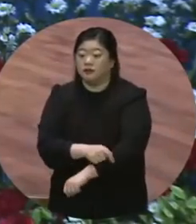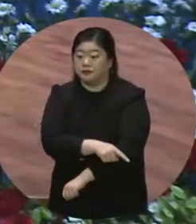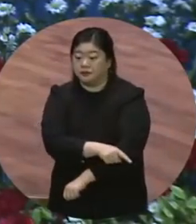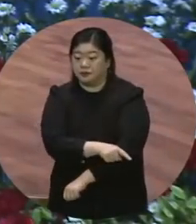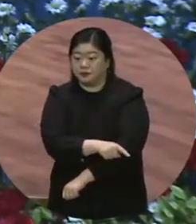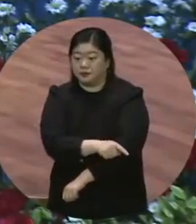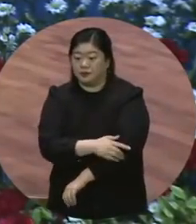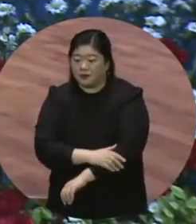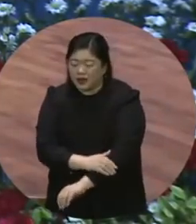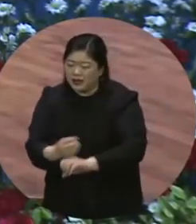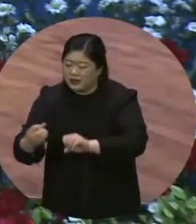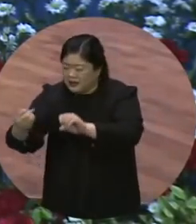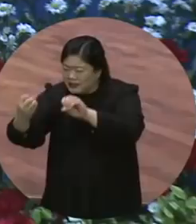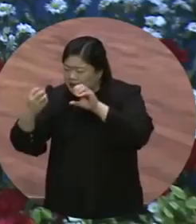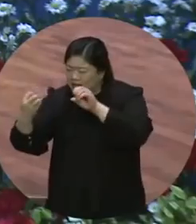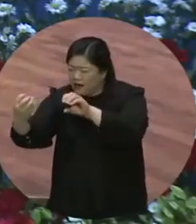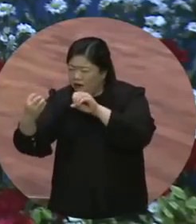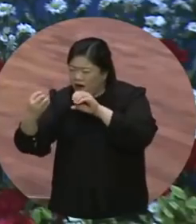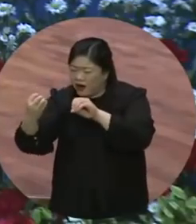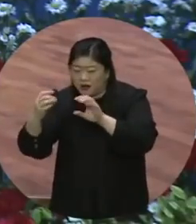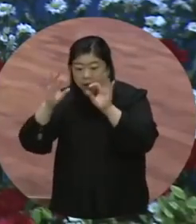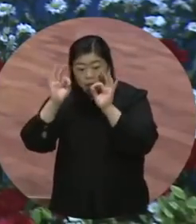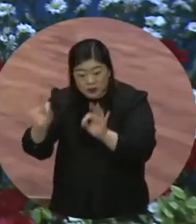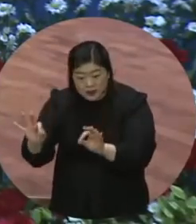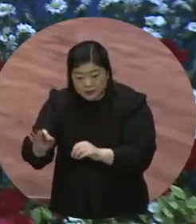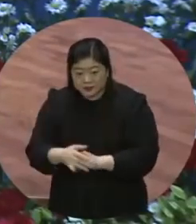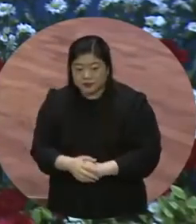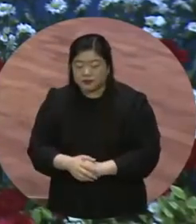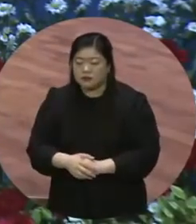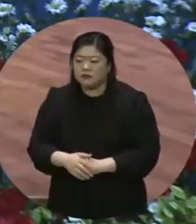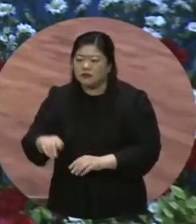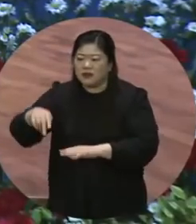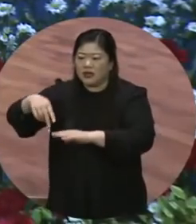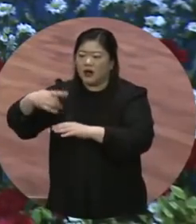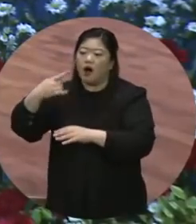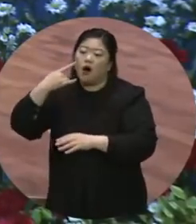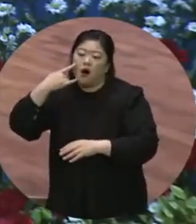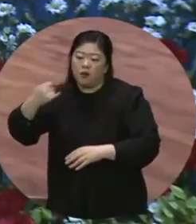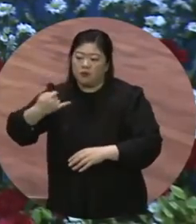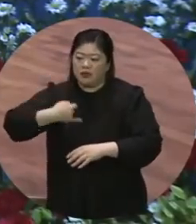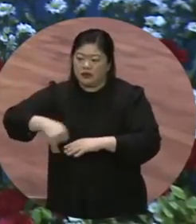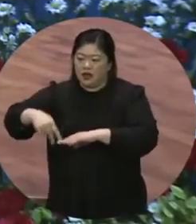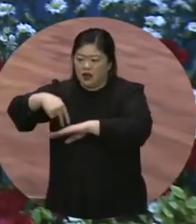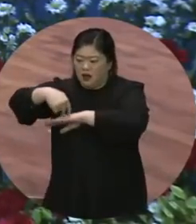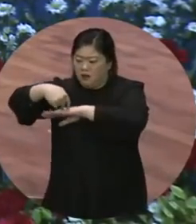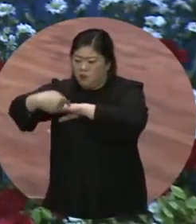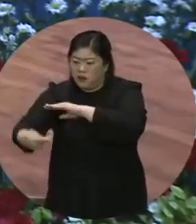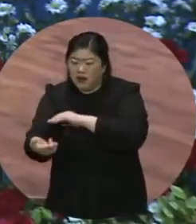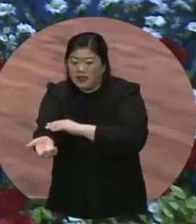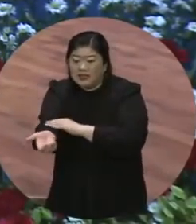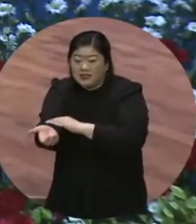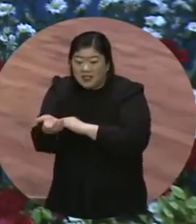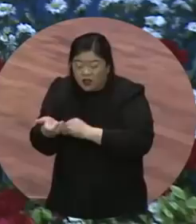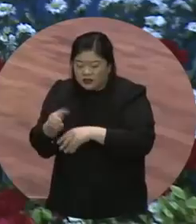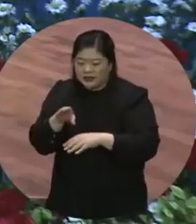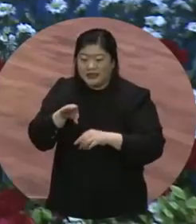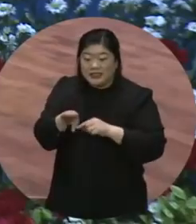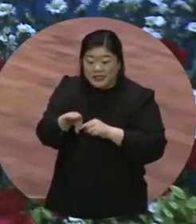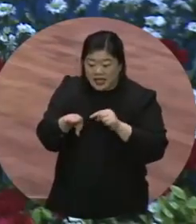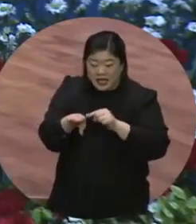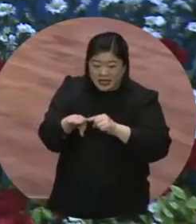이 대화의 고리를 이어가기 위해서 이들이 자살하기 직전에 가져온 차, 그 차 안에